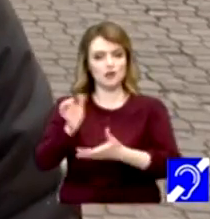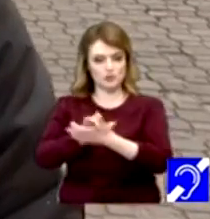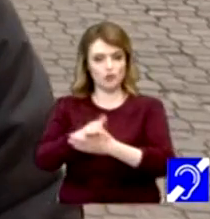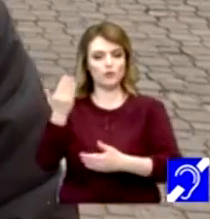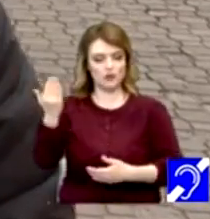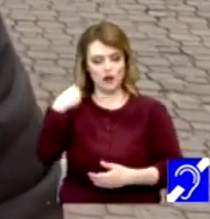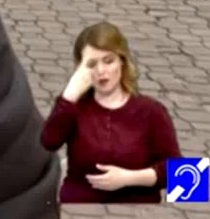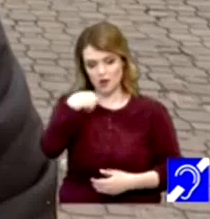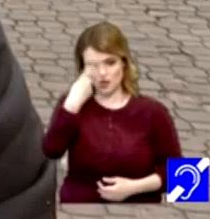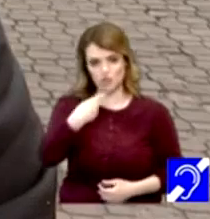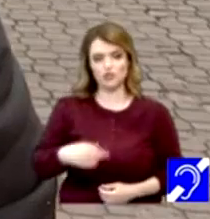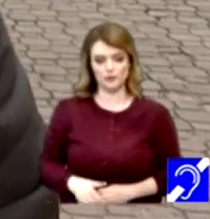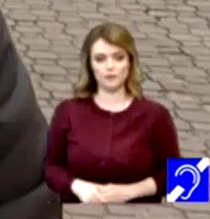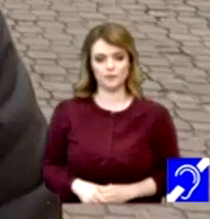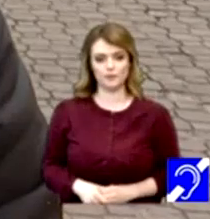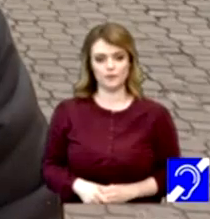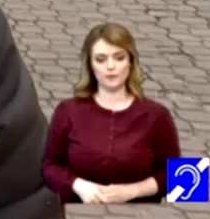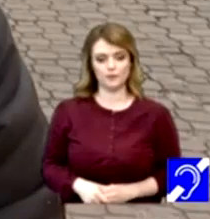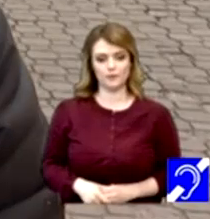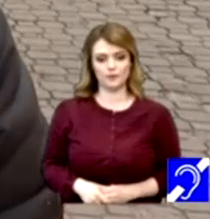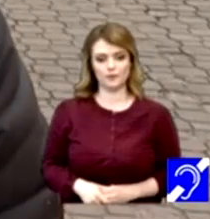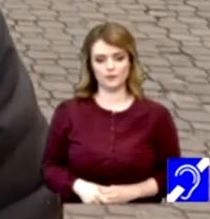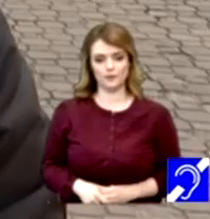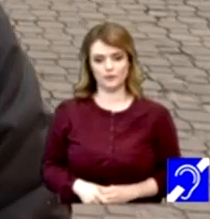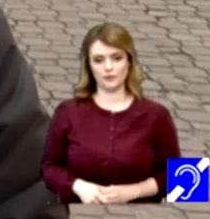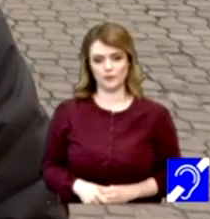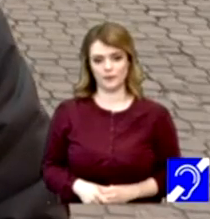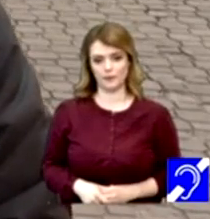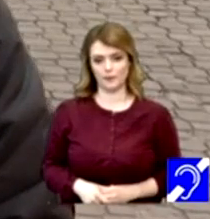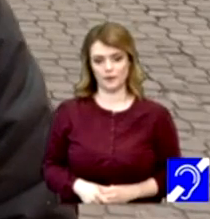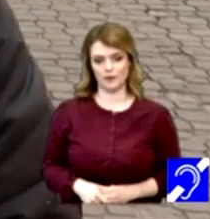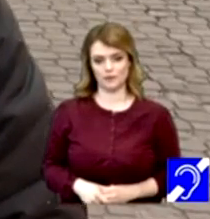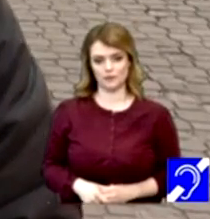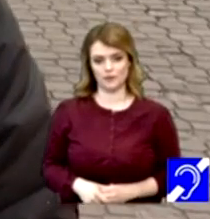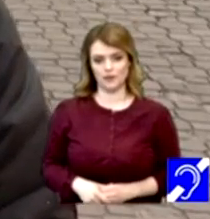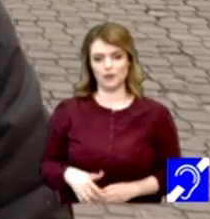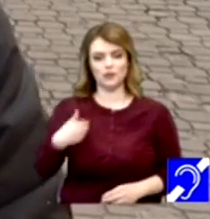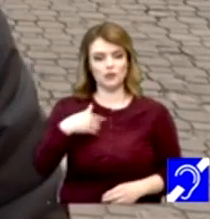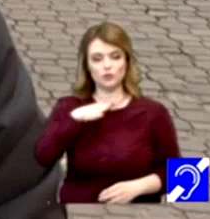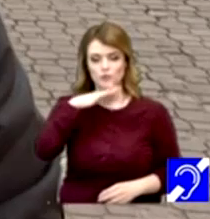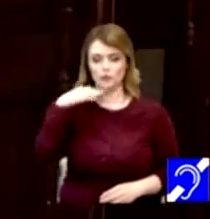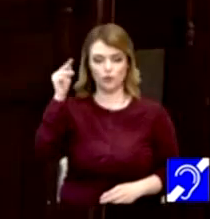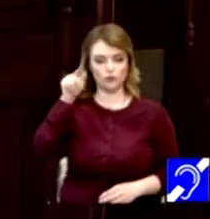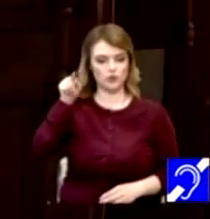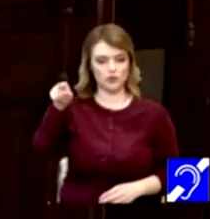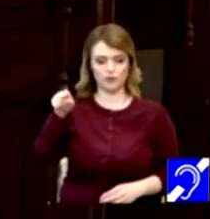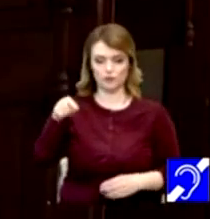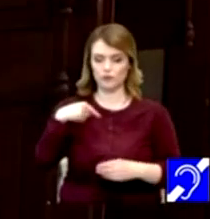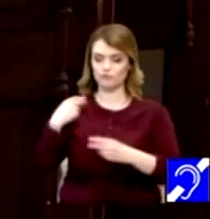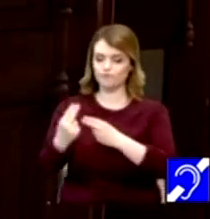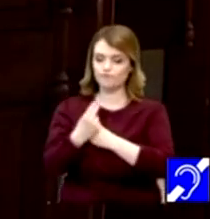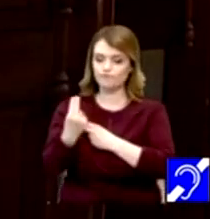învățăcelul domnului Becket, domnului Boris Becket, și Atât am învățat de la el și iată